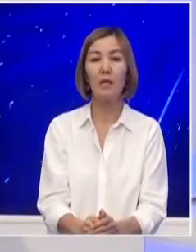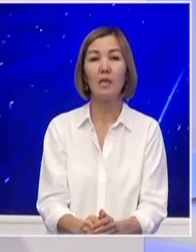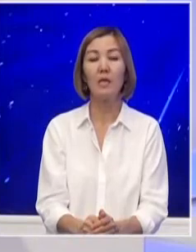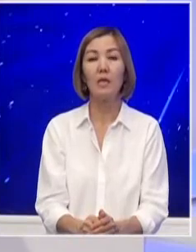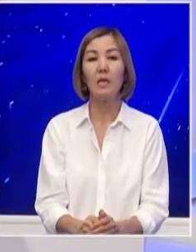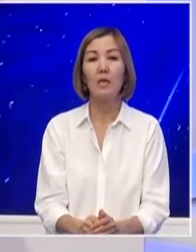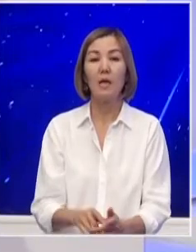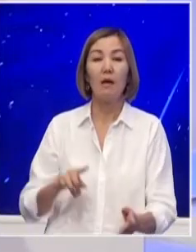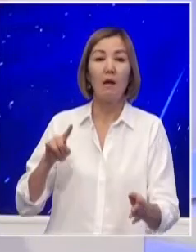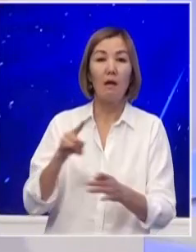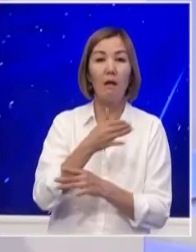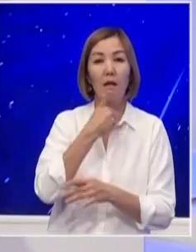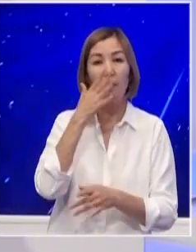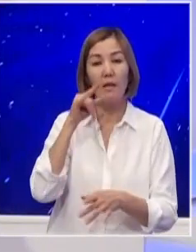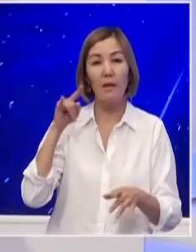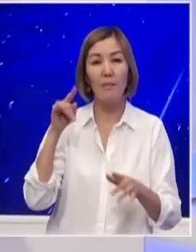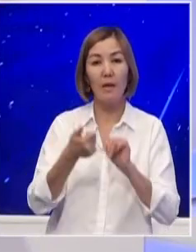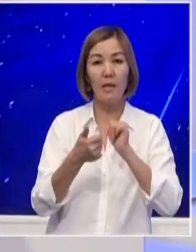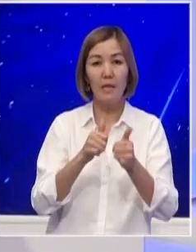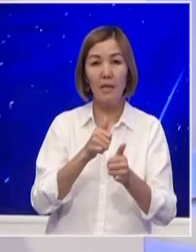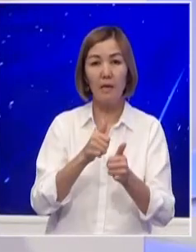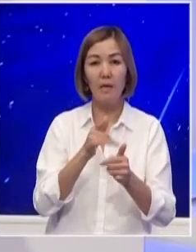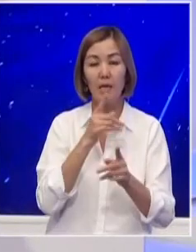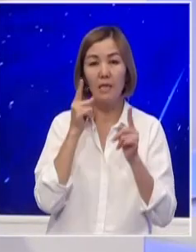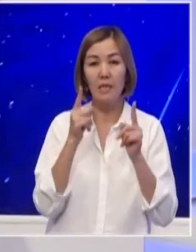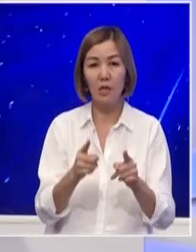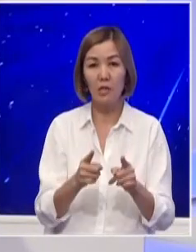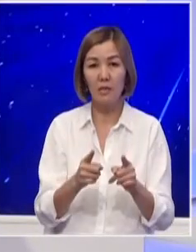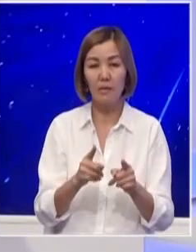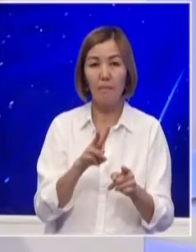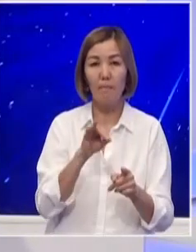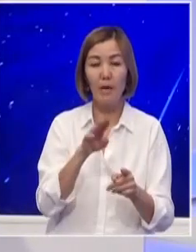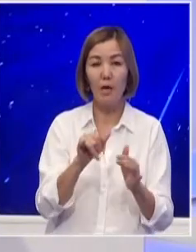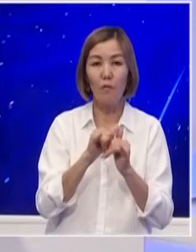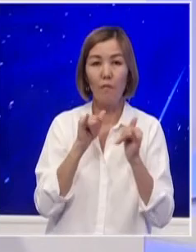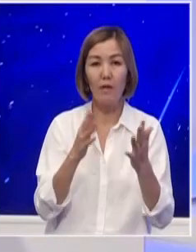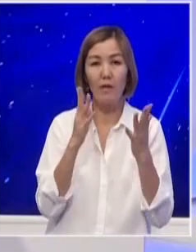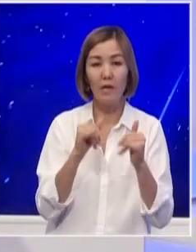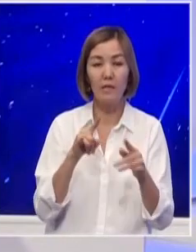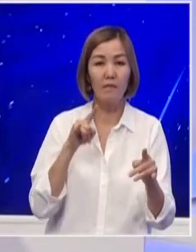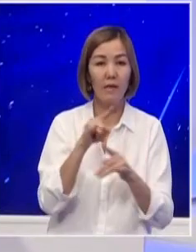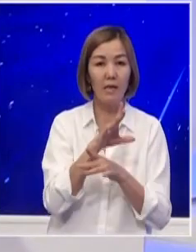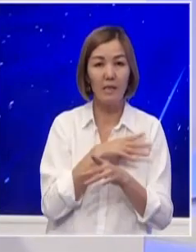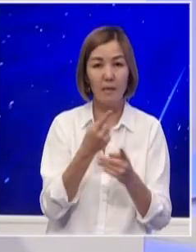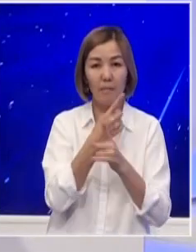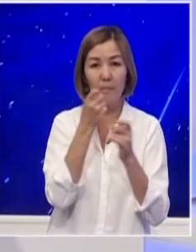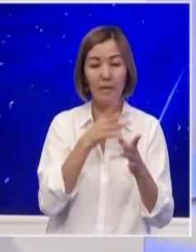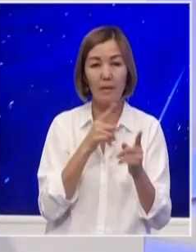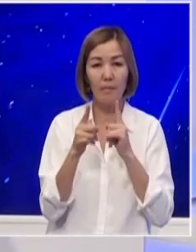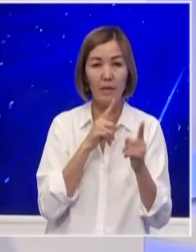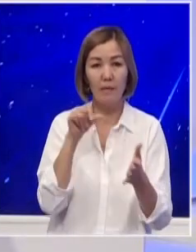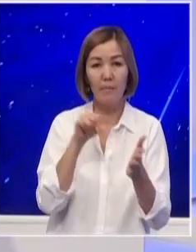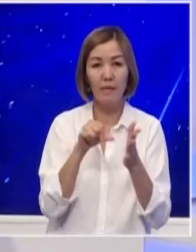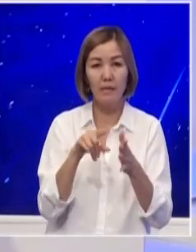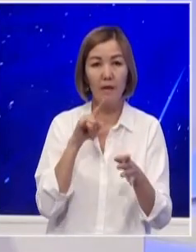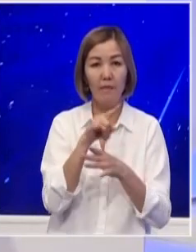Летим в лето. Аэропорт Талдыкургана перешел на летний режим. С мая увеличено количество рейсов. Об этом стало известно на брифинге с